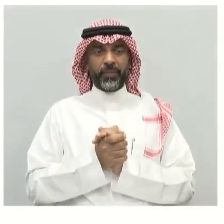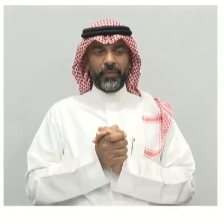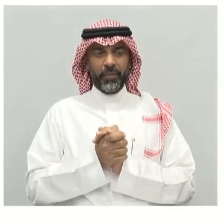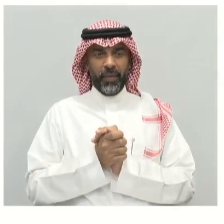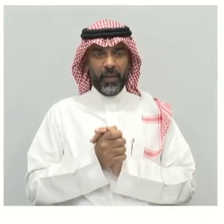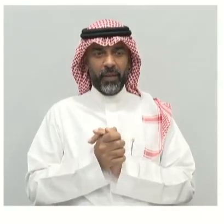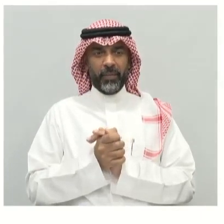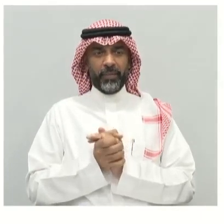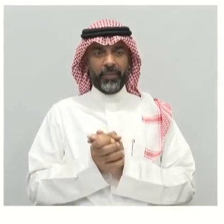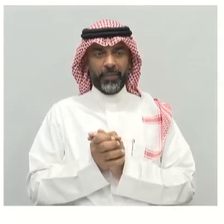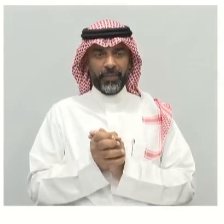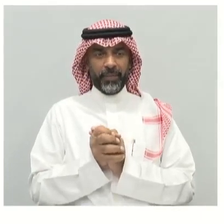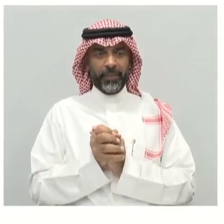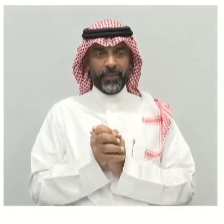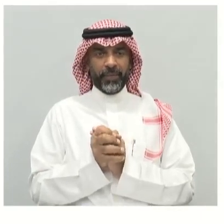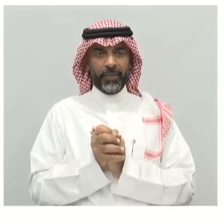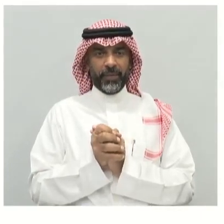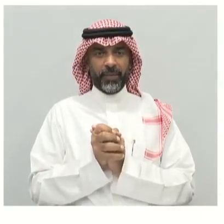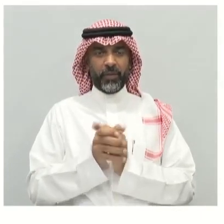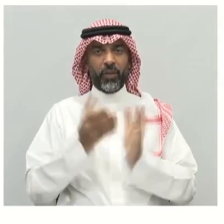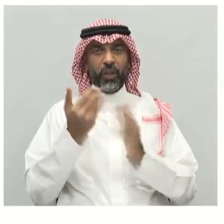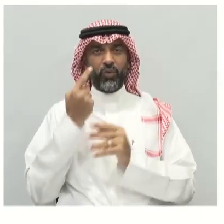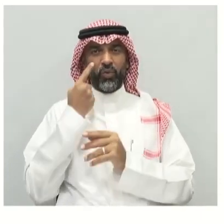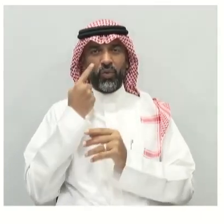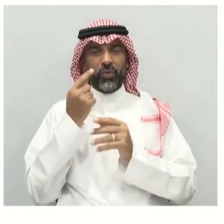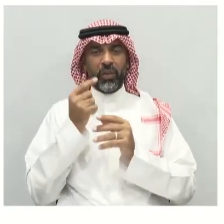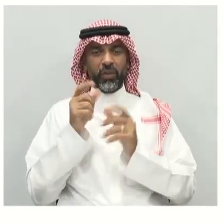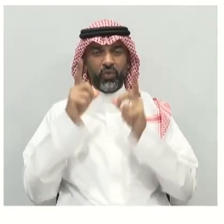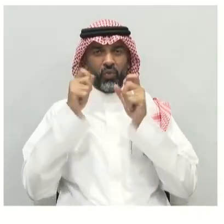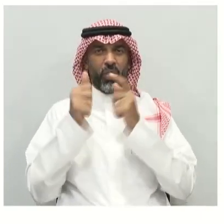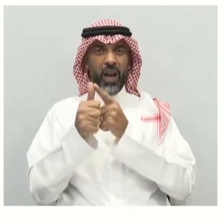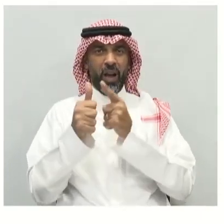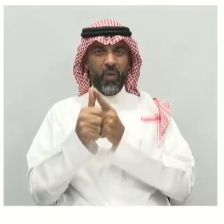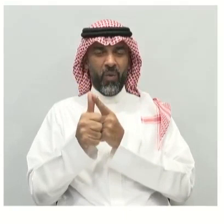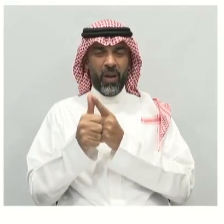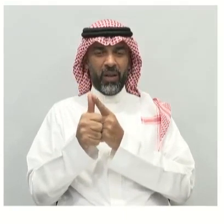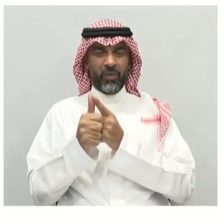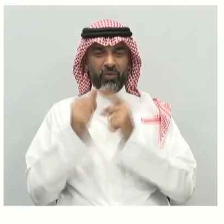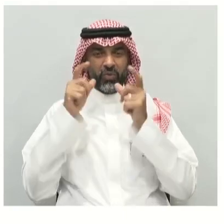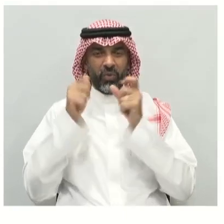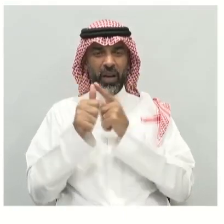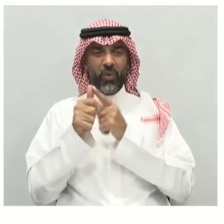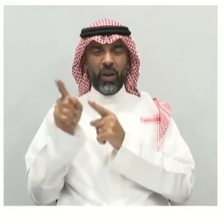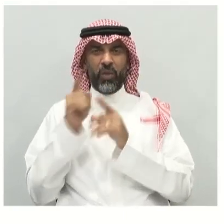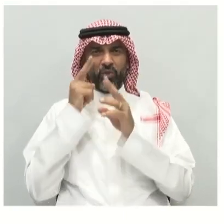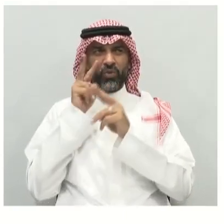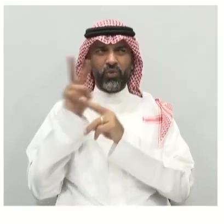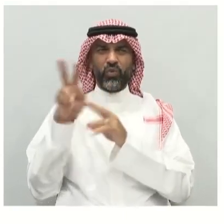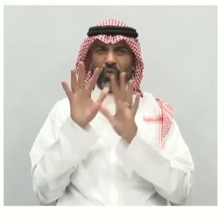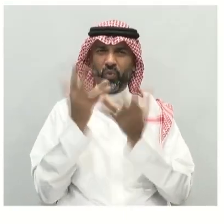الاربع الصور اللي عندنا خلونا نسولف عن الصوره الاولى الصوره الاولى هذه ش نشوف